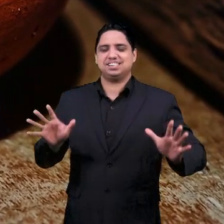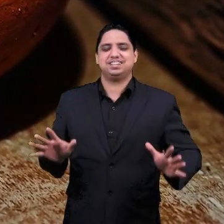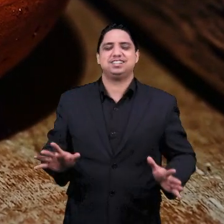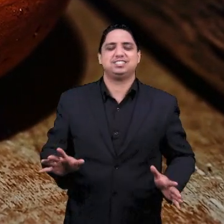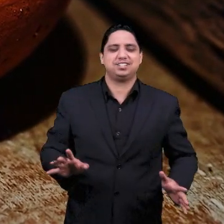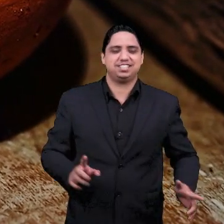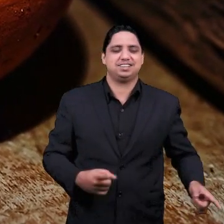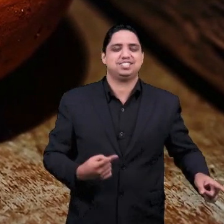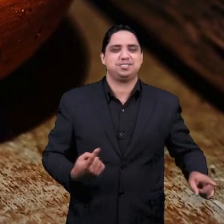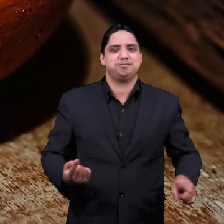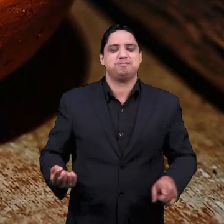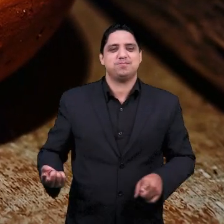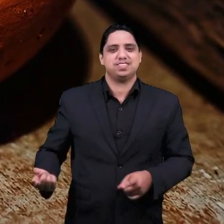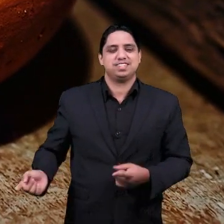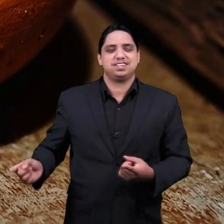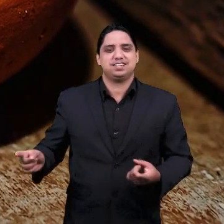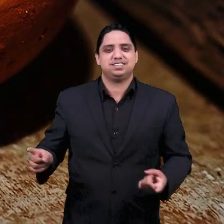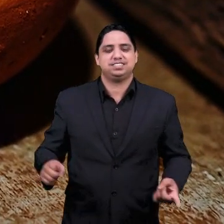сердца.